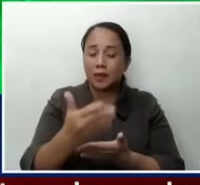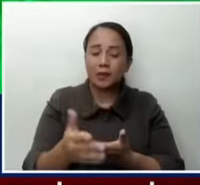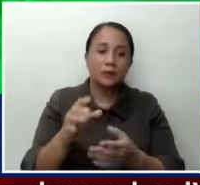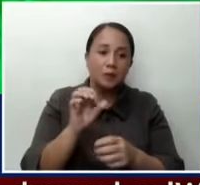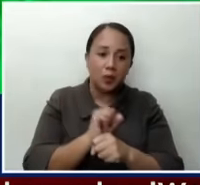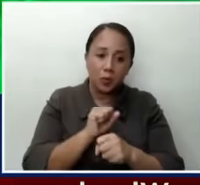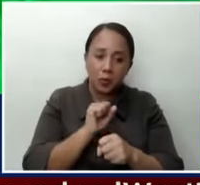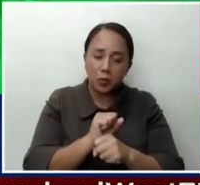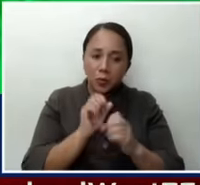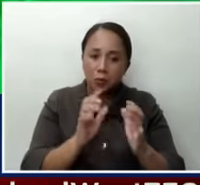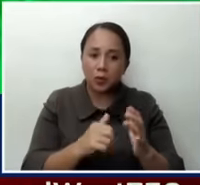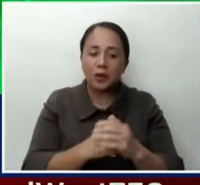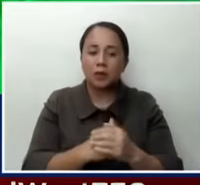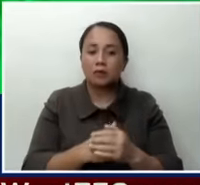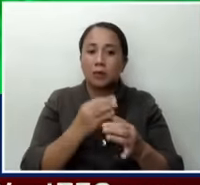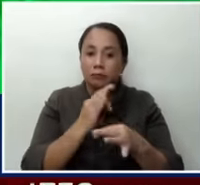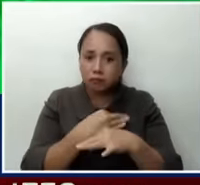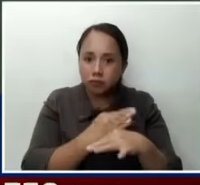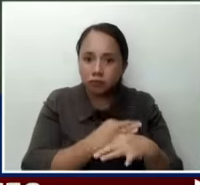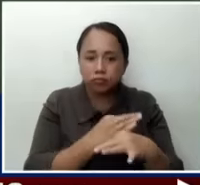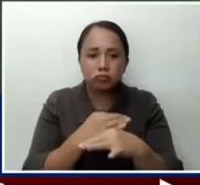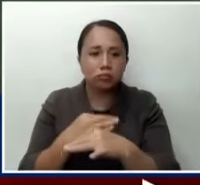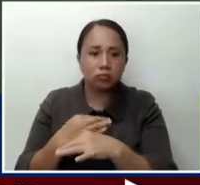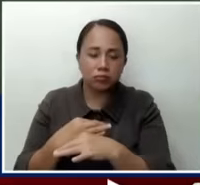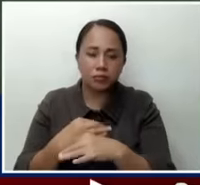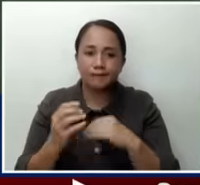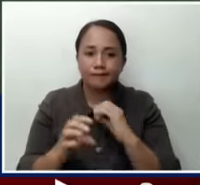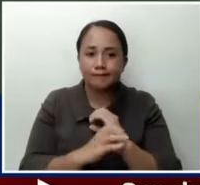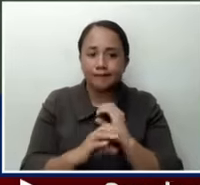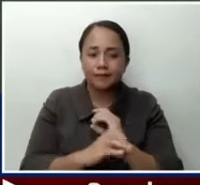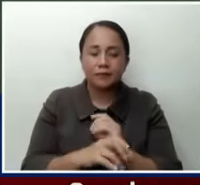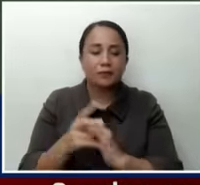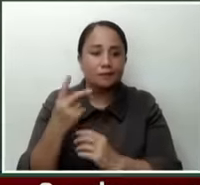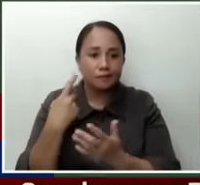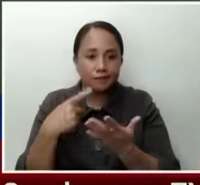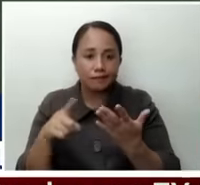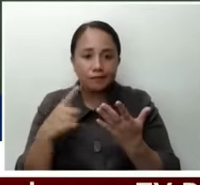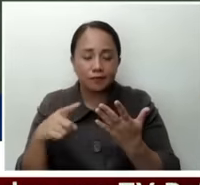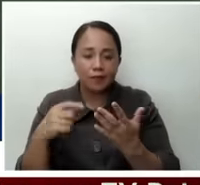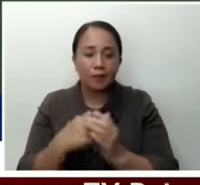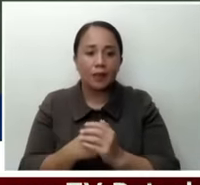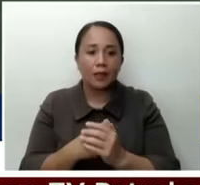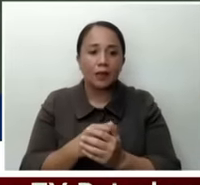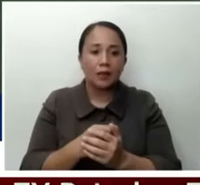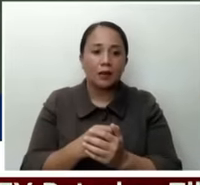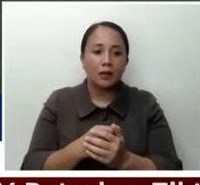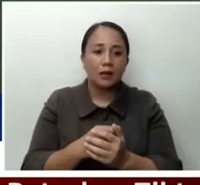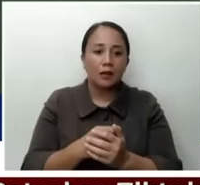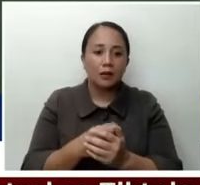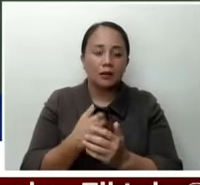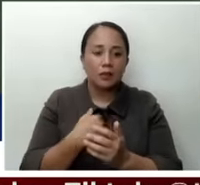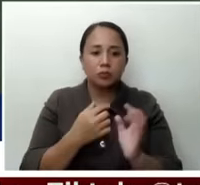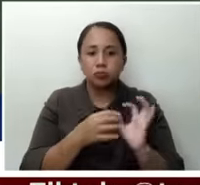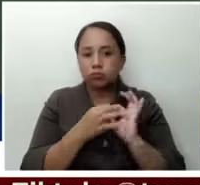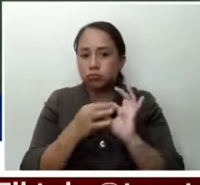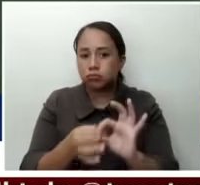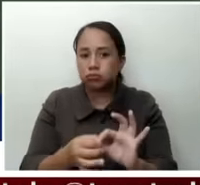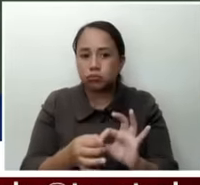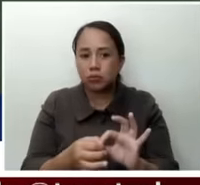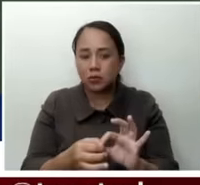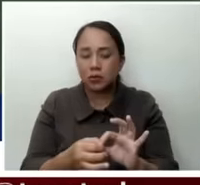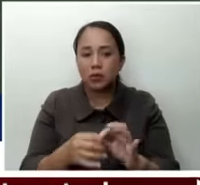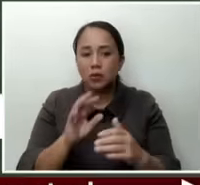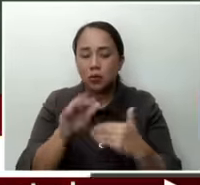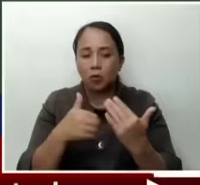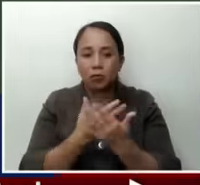or even repair, no? Repair sa cars. If we look at the same number in terms of all the